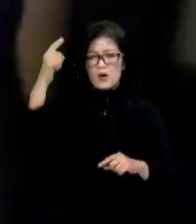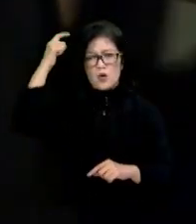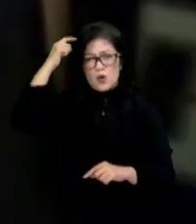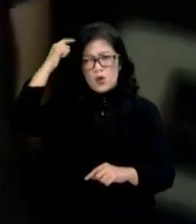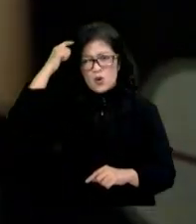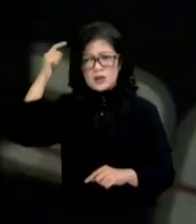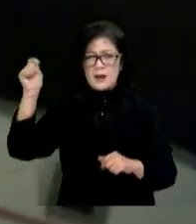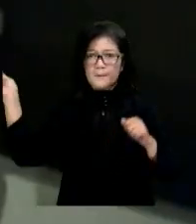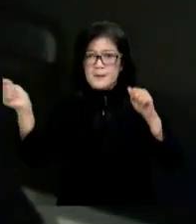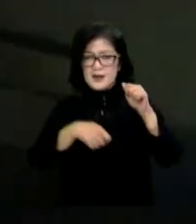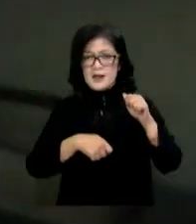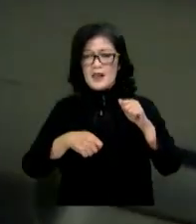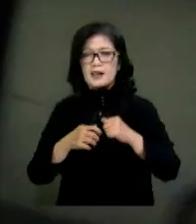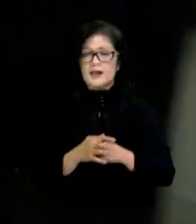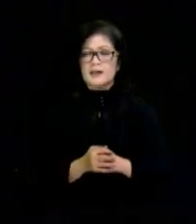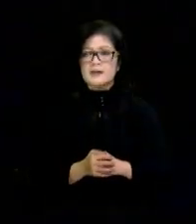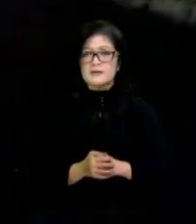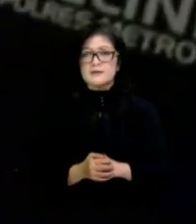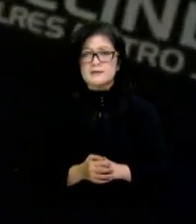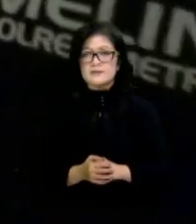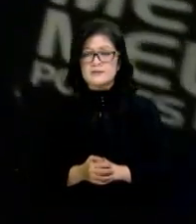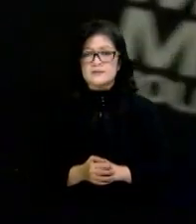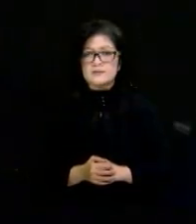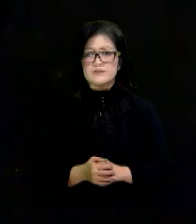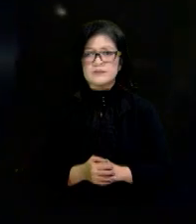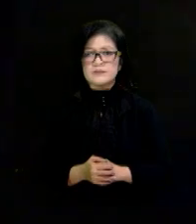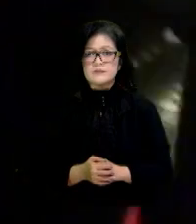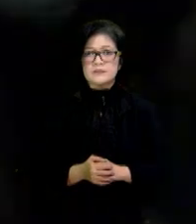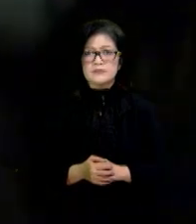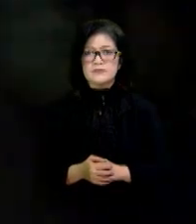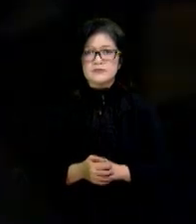komplotan pembegal ini. Dari Jakarta Barat, Miftahul Ghani, iNews melaporkan.